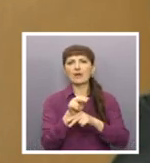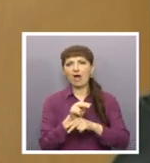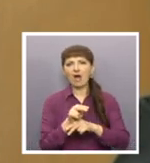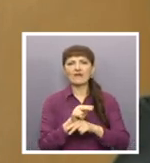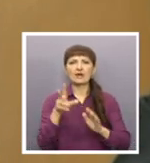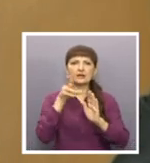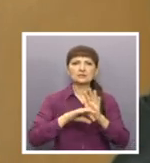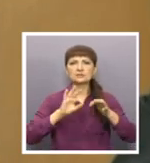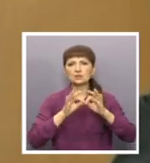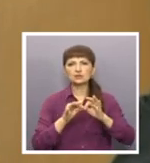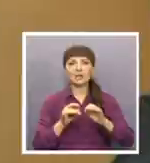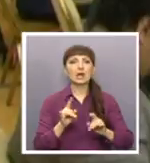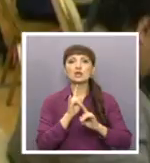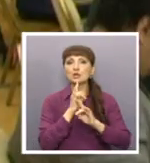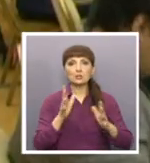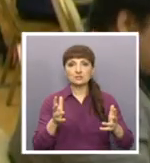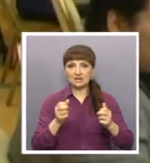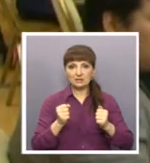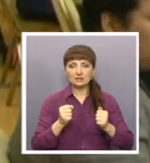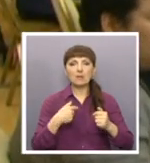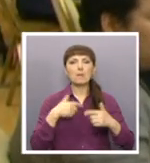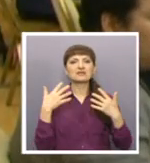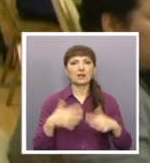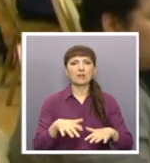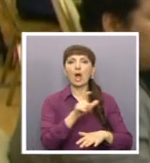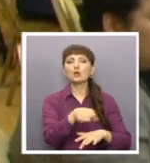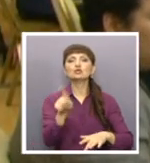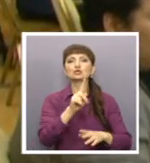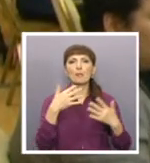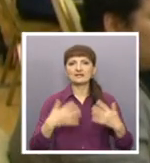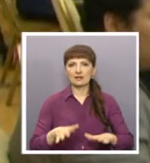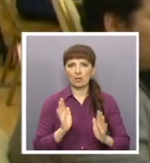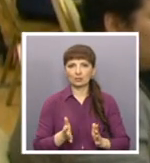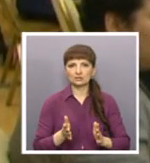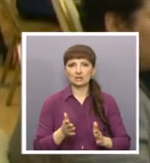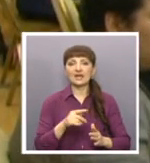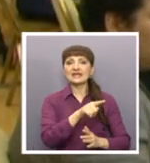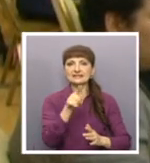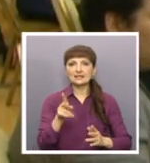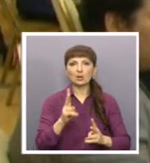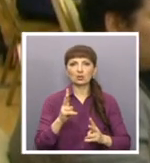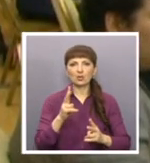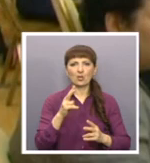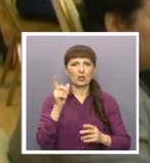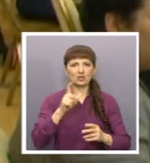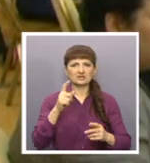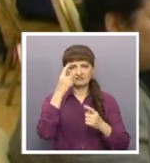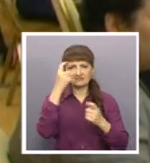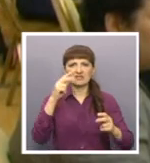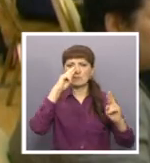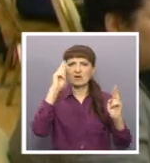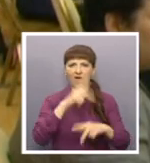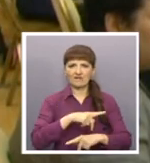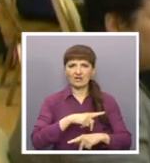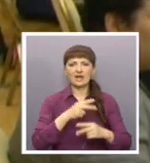поправками, нюансами, не будет принят, и что потеряют люди, в том числе и те, которым иногда морочат голову. Я не буду сейчас